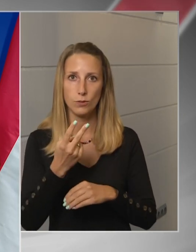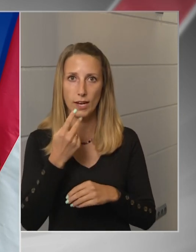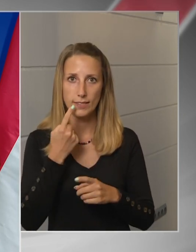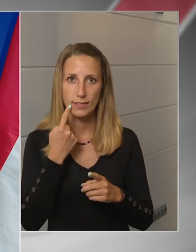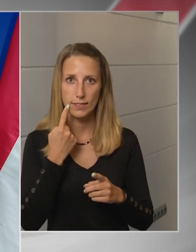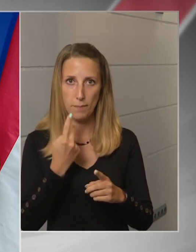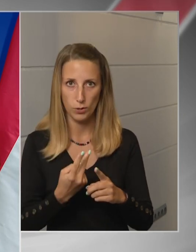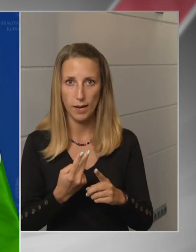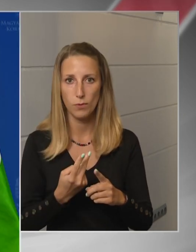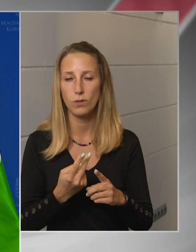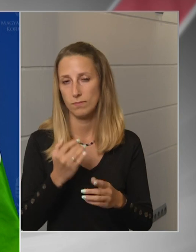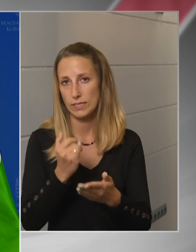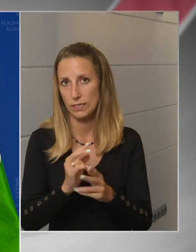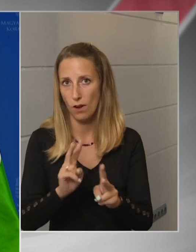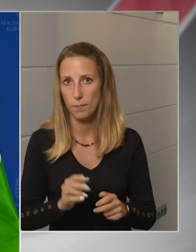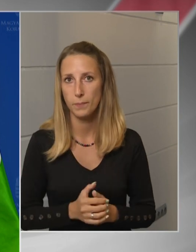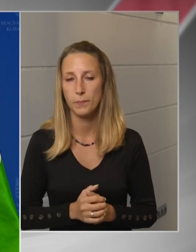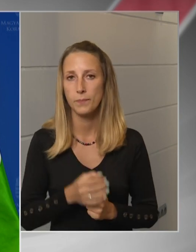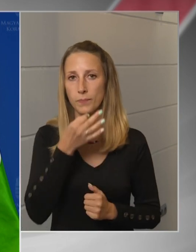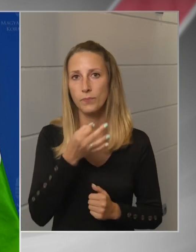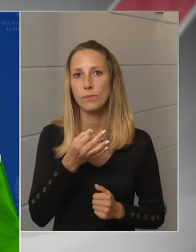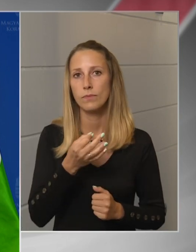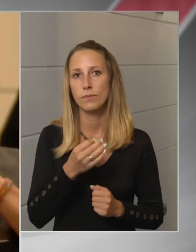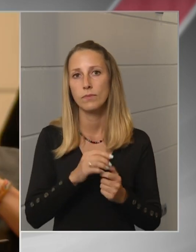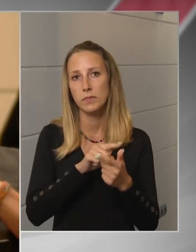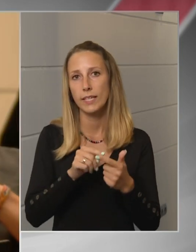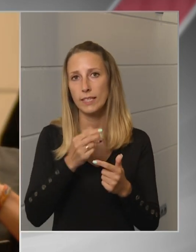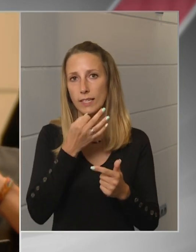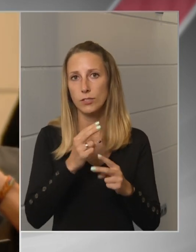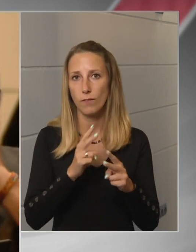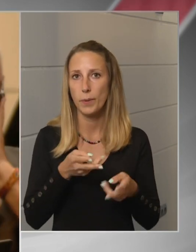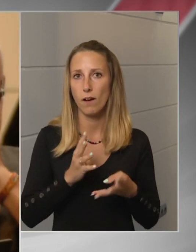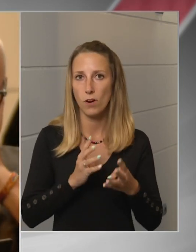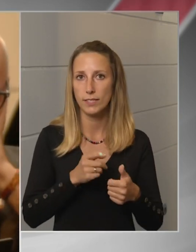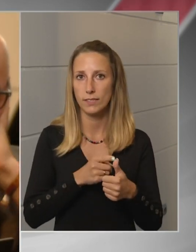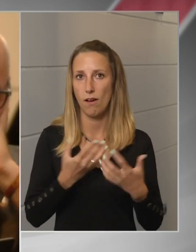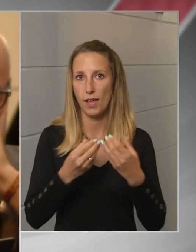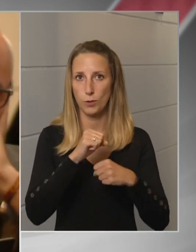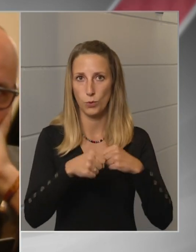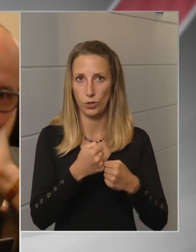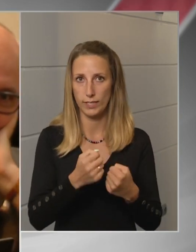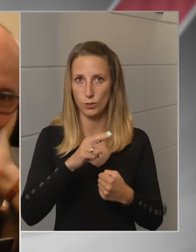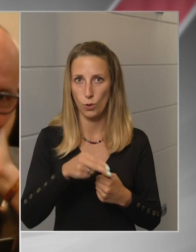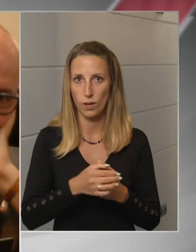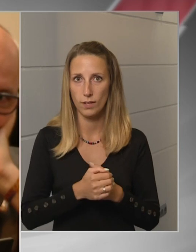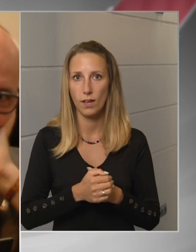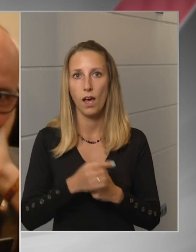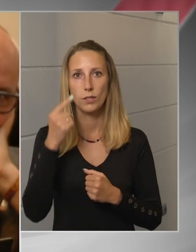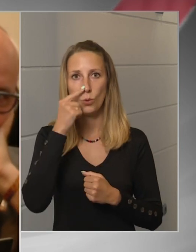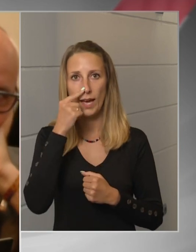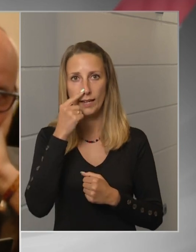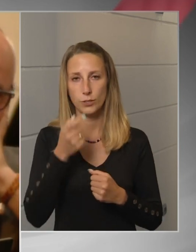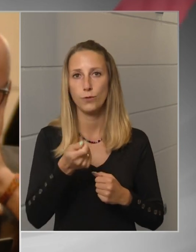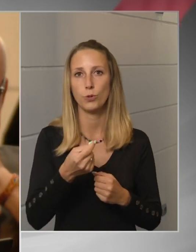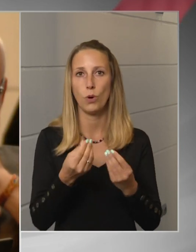szempontjából kétségkívül ez így van. Két rövid kérdésem van még a francia együttműködésről, a nukleáris